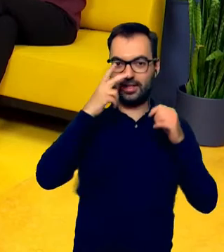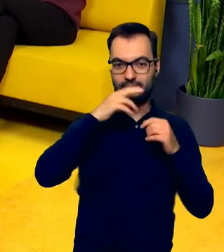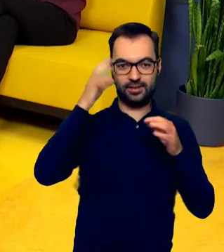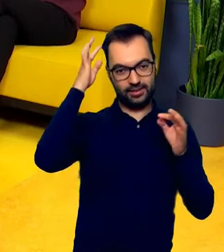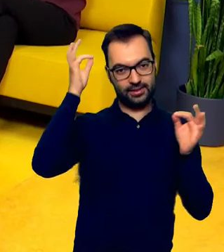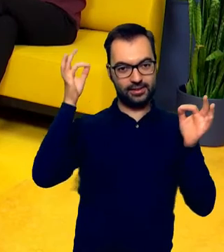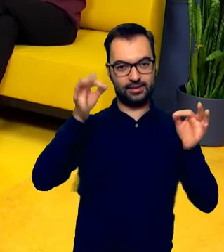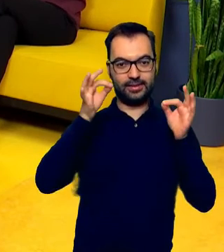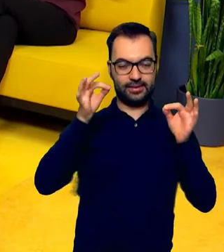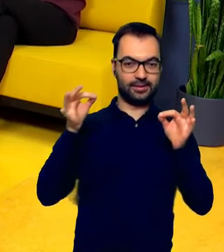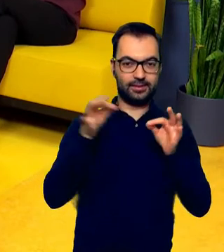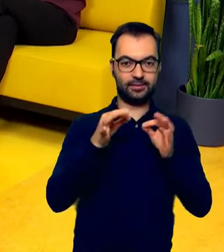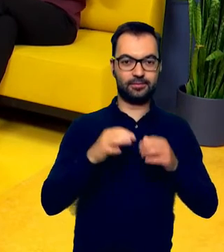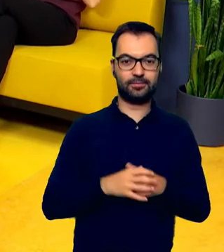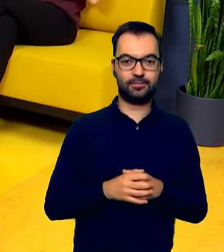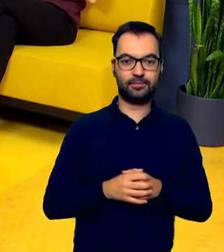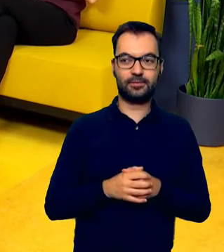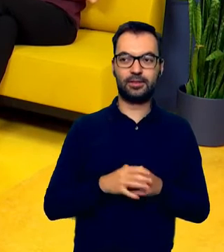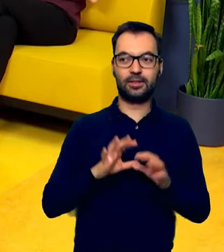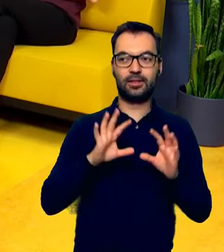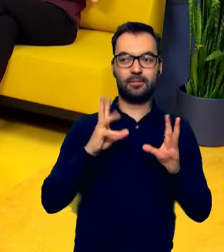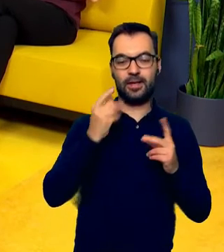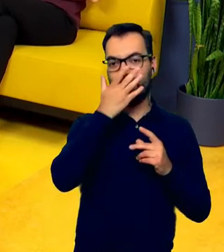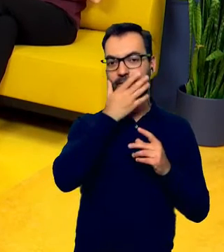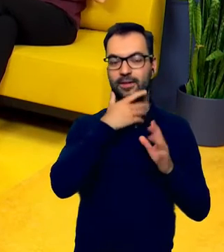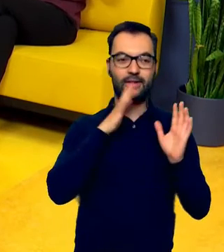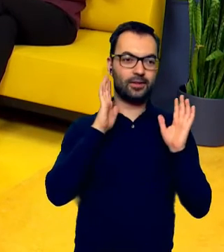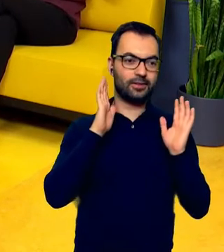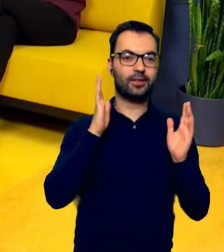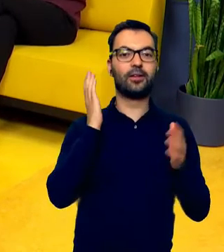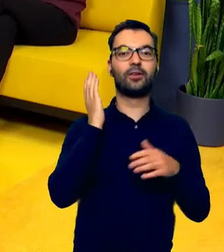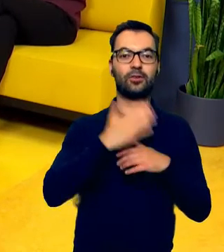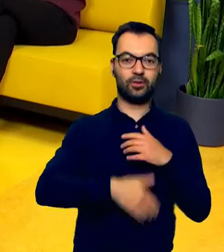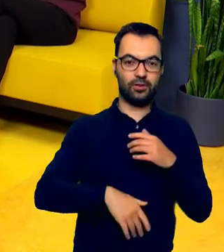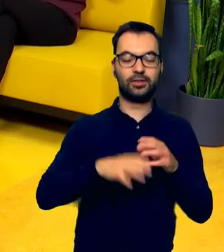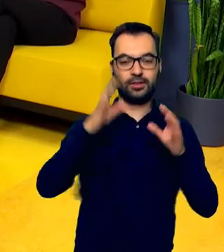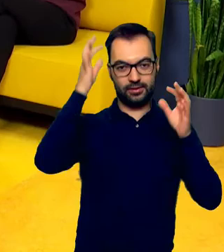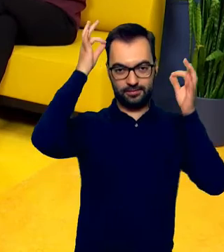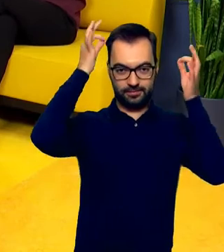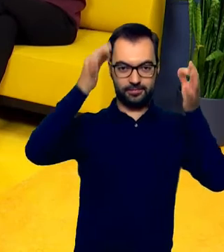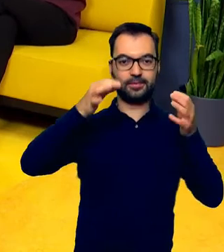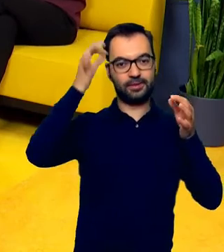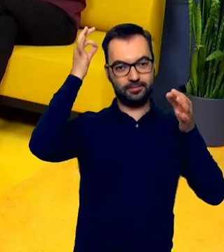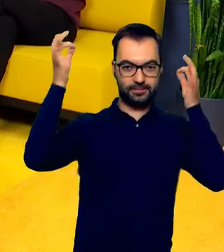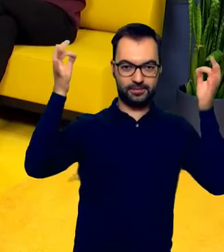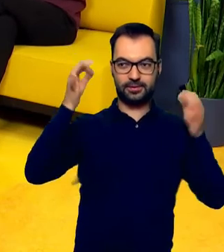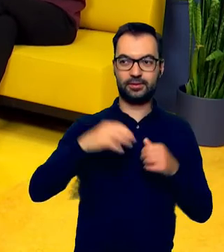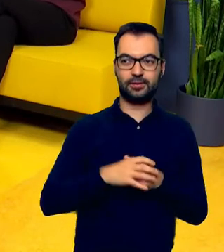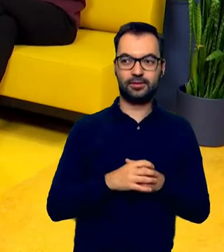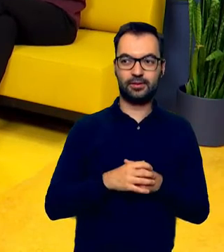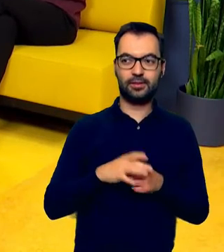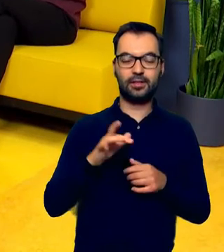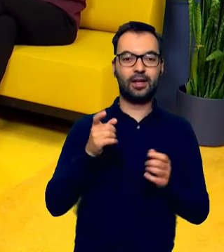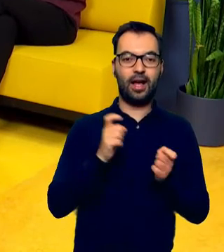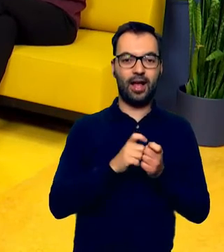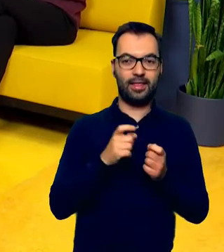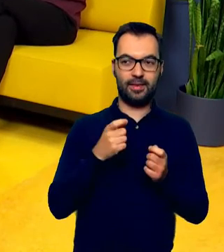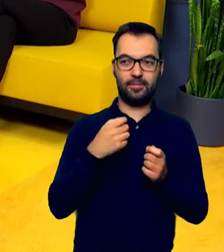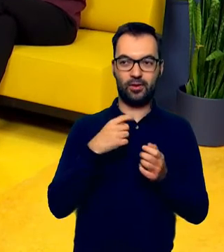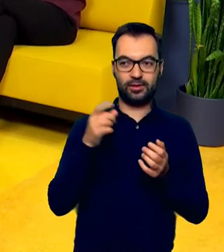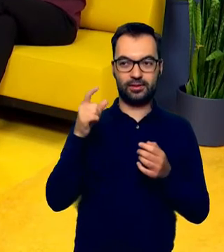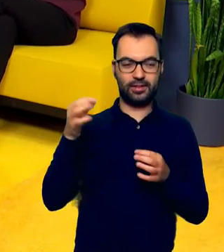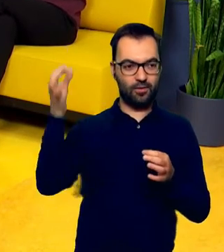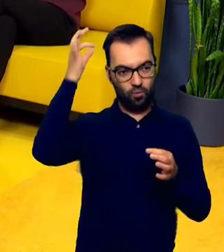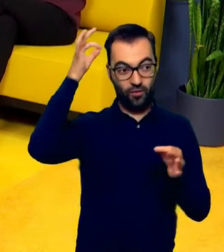widać, że tu jesteś naciągnięte. Przepięknie wygląda przez cały koncert, przychodzi z koncertu, zdejmuje perukę, wyciąga szpileczki. Ale ona wbijała w głowę